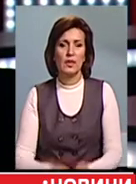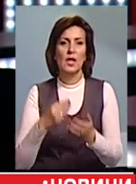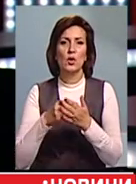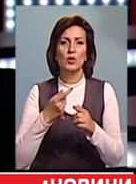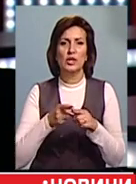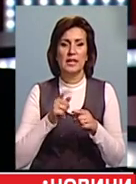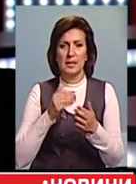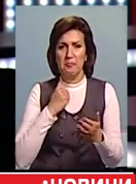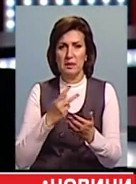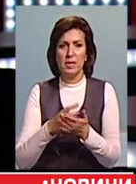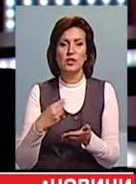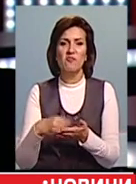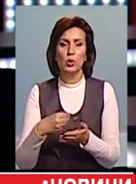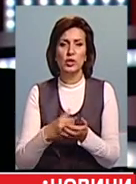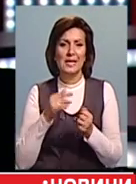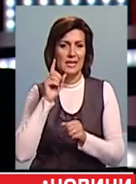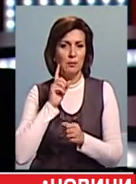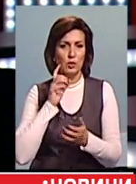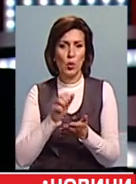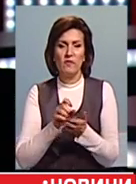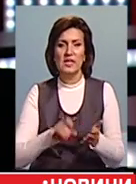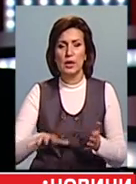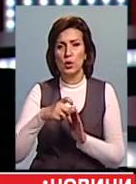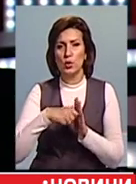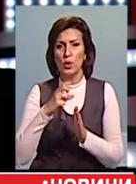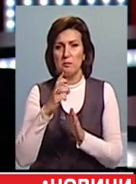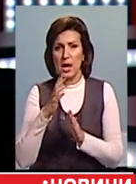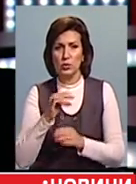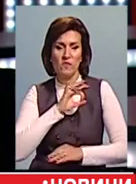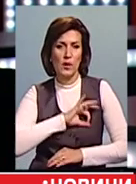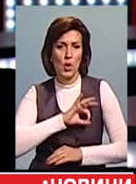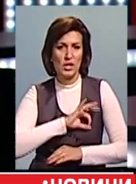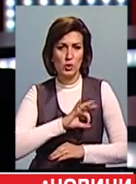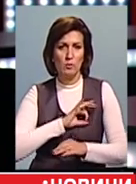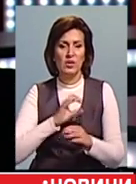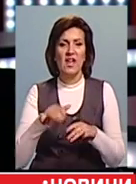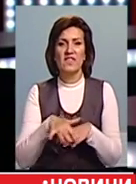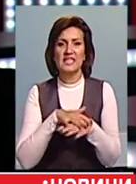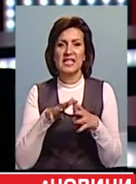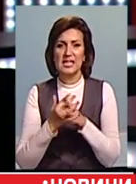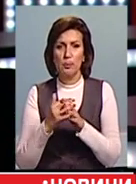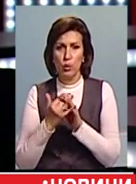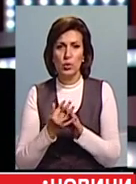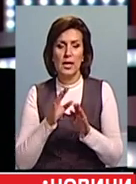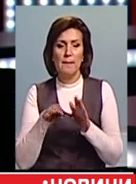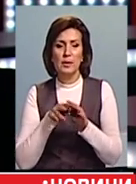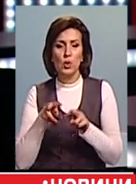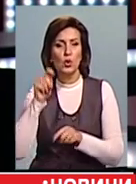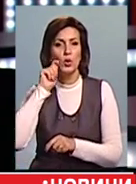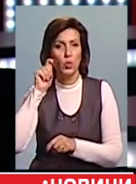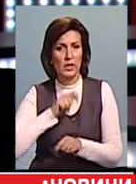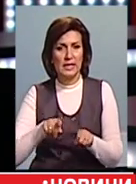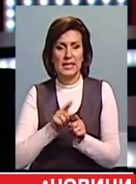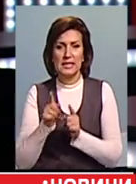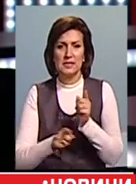Гроші, які передбачені у бюджеті для тимчасово окупованих територій Донбасу, використовуватимуть у населених пунктах підконтрольних Україні.